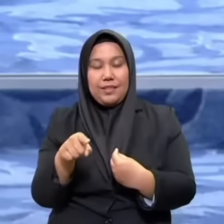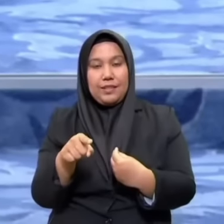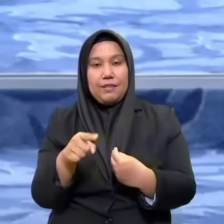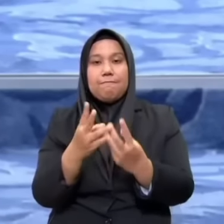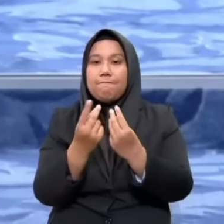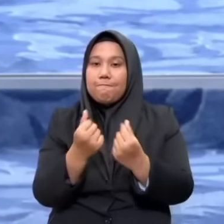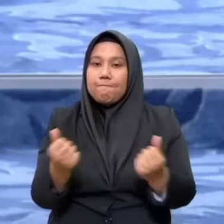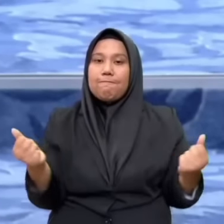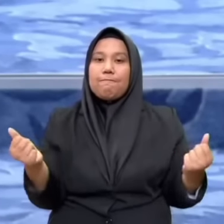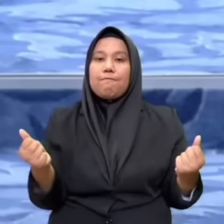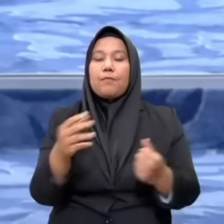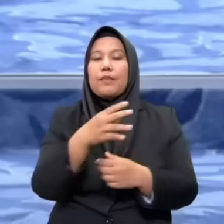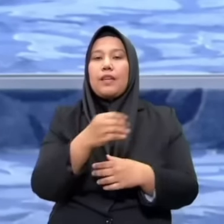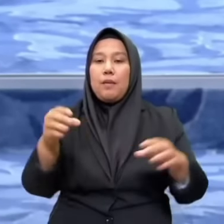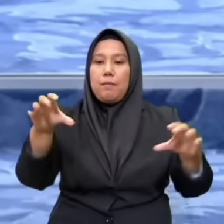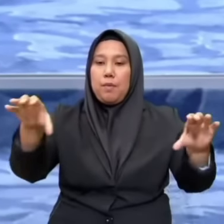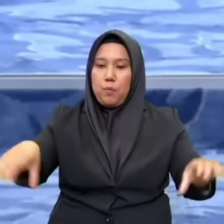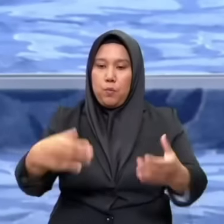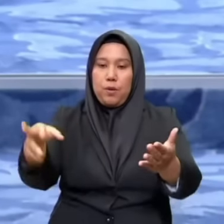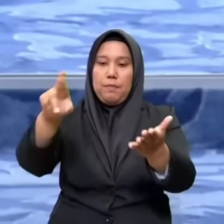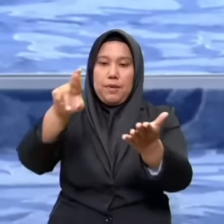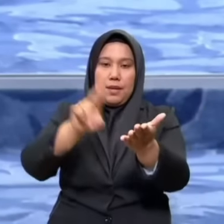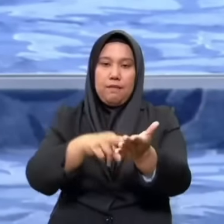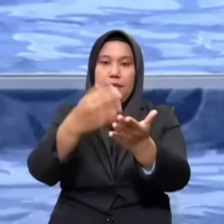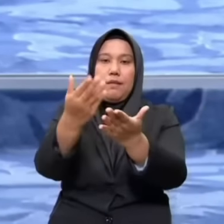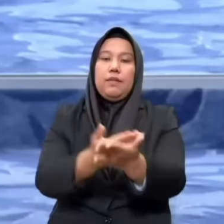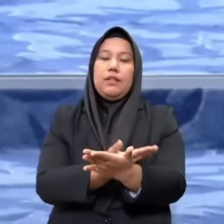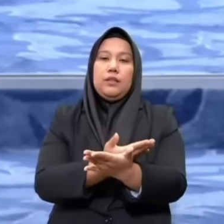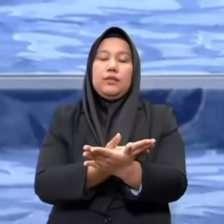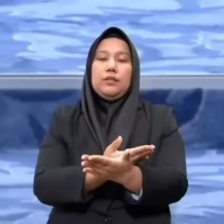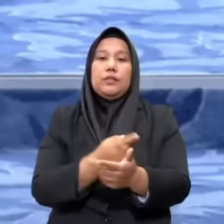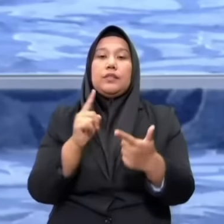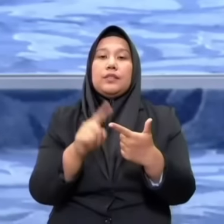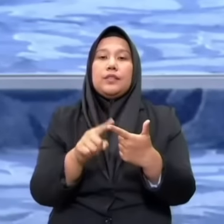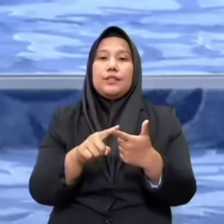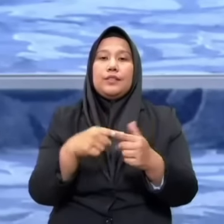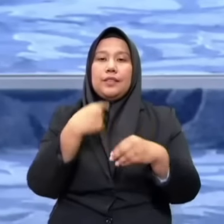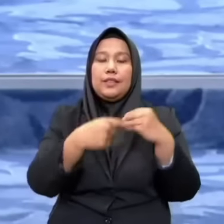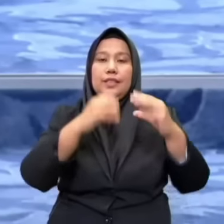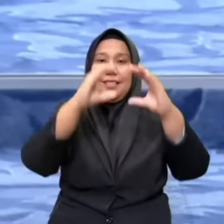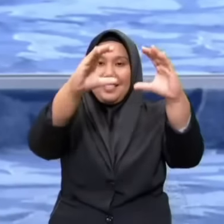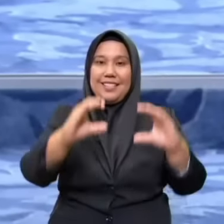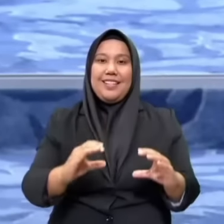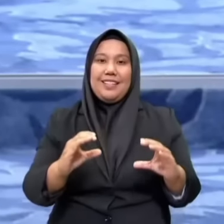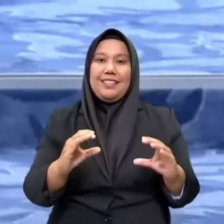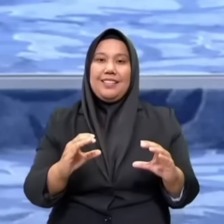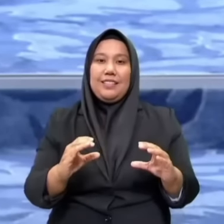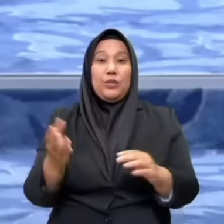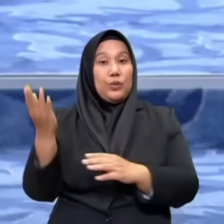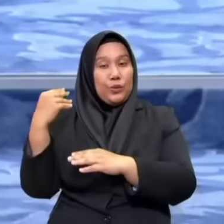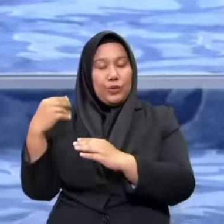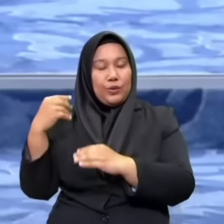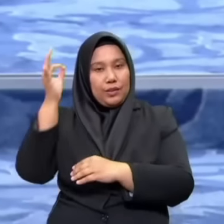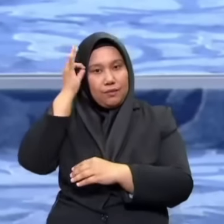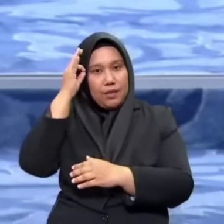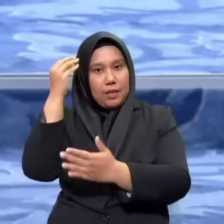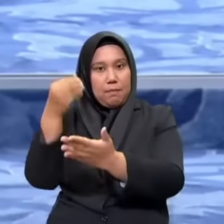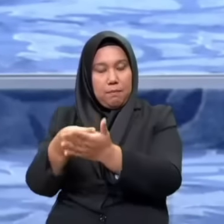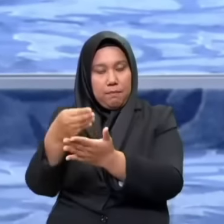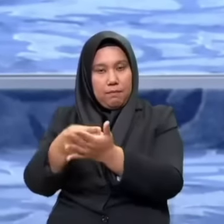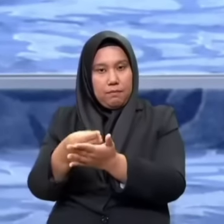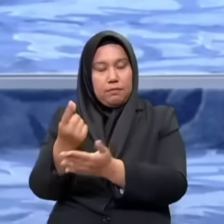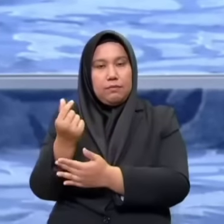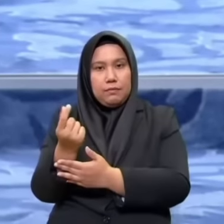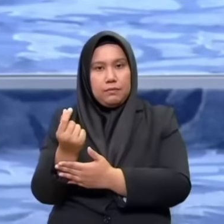kemudian ambil pendaftaran baru. Mengenai soalan kedua tentang mekanisme, memang dulu kita ambil pendapatan, ya.